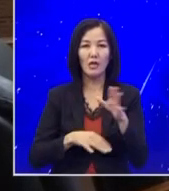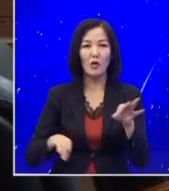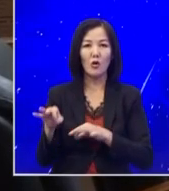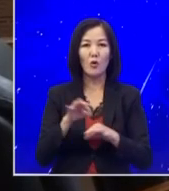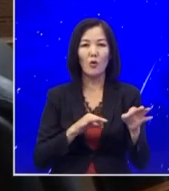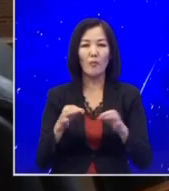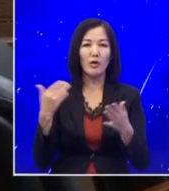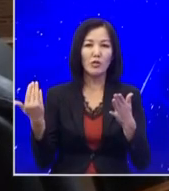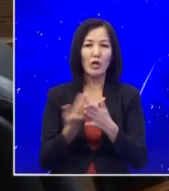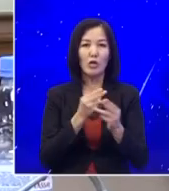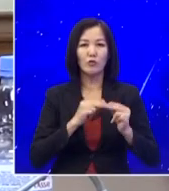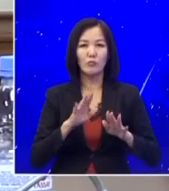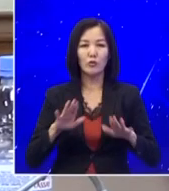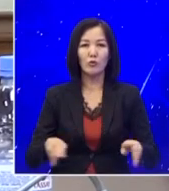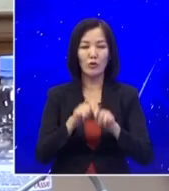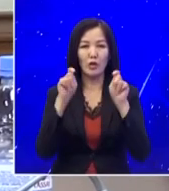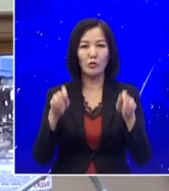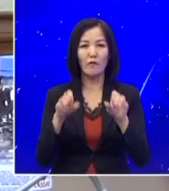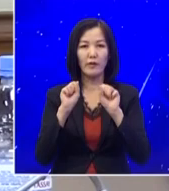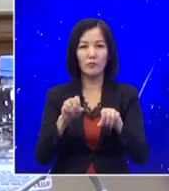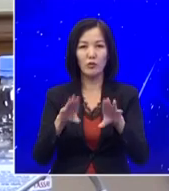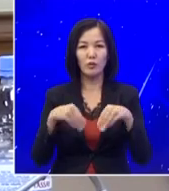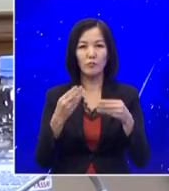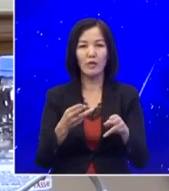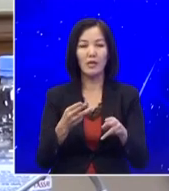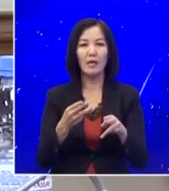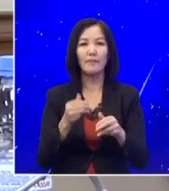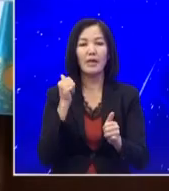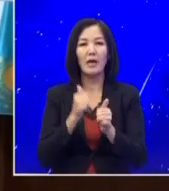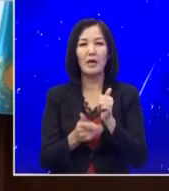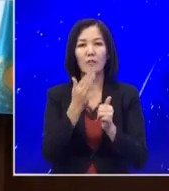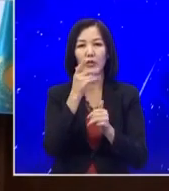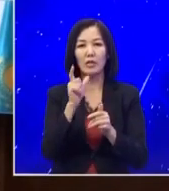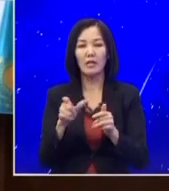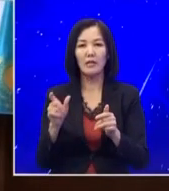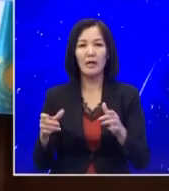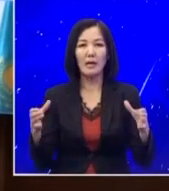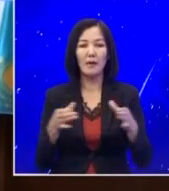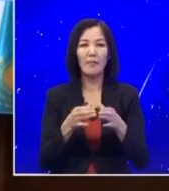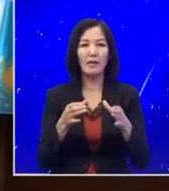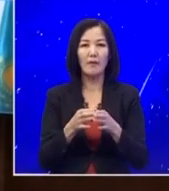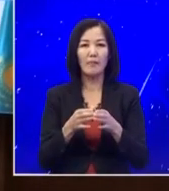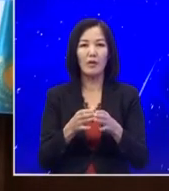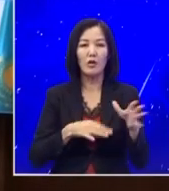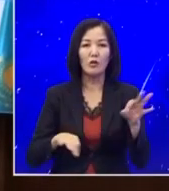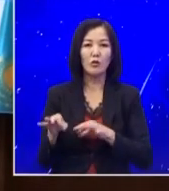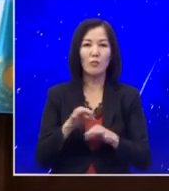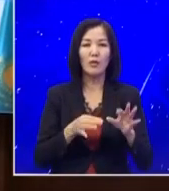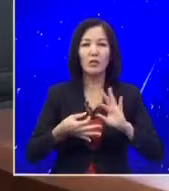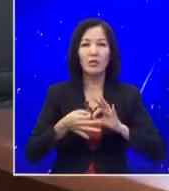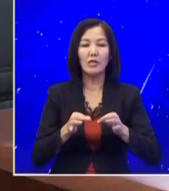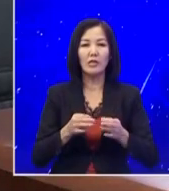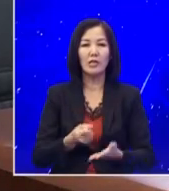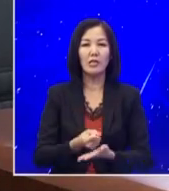кезекте жаңа жұмыс орнын ашуға мүмкіндік береді. Осы орайда әрбір шетелдік компаниялармен қарастырылып отырған жобаларға